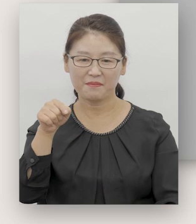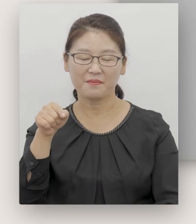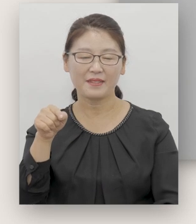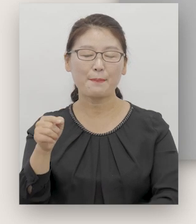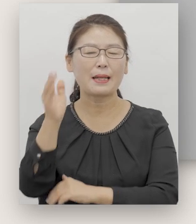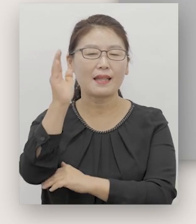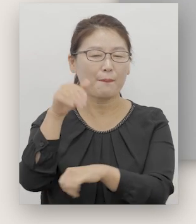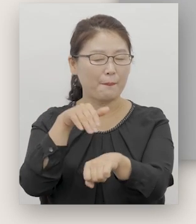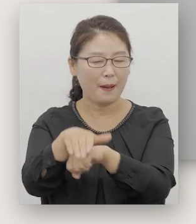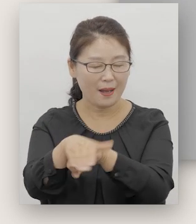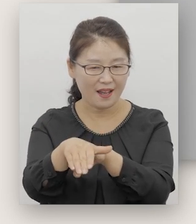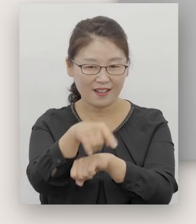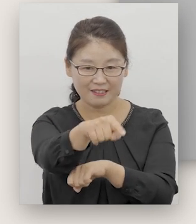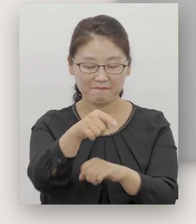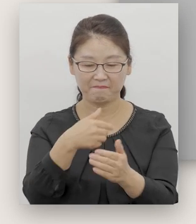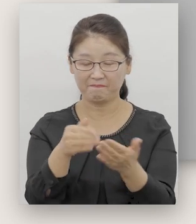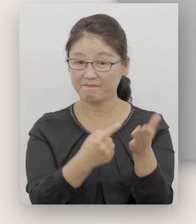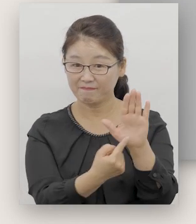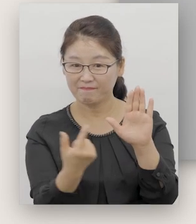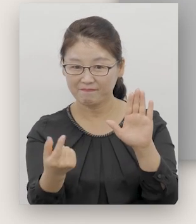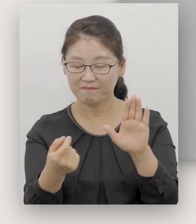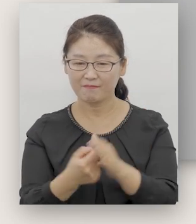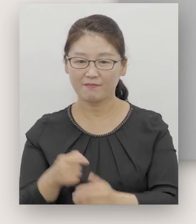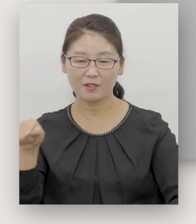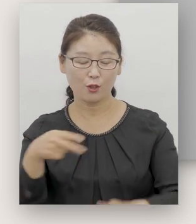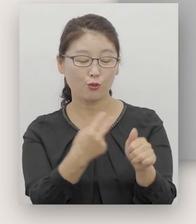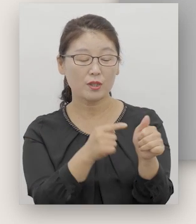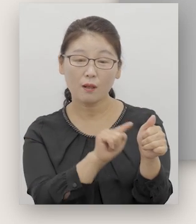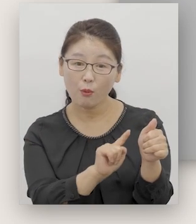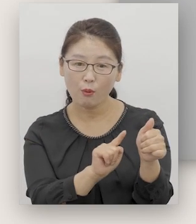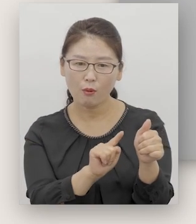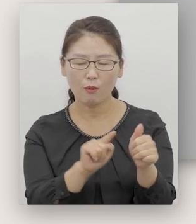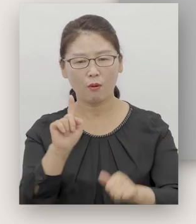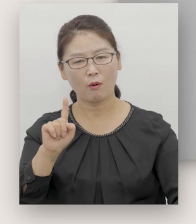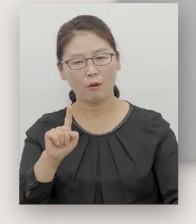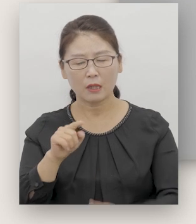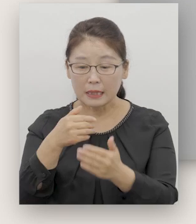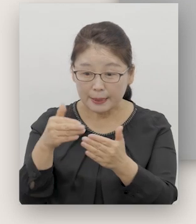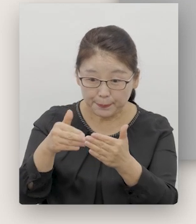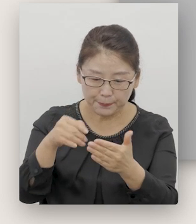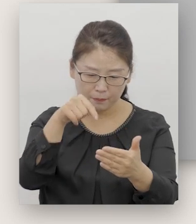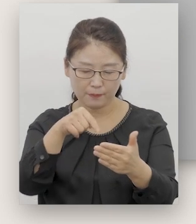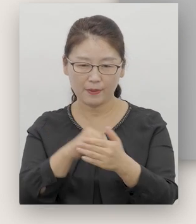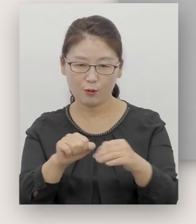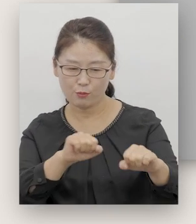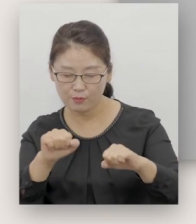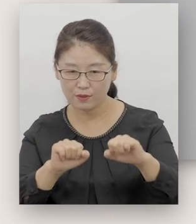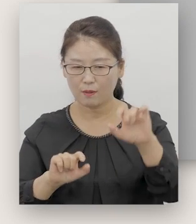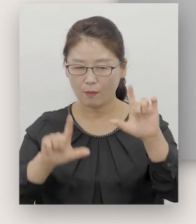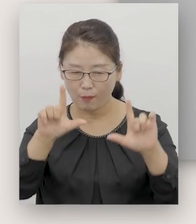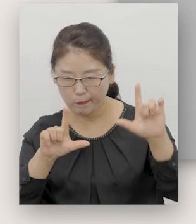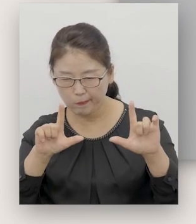것에 대해서 굉장히 중요하게 여기고요. 움직임 그 자체뿐만 아니라 큐비스트 화가로서 어떻게 움직이는 장면의